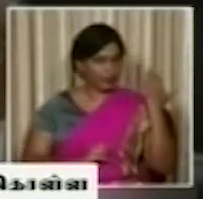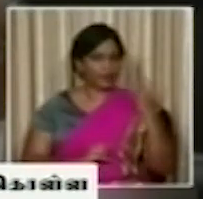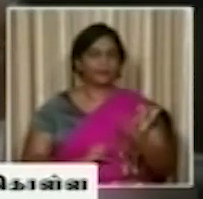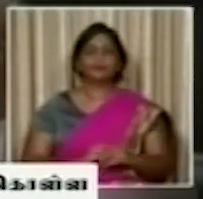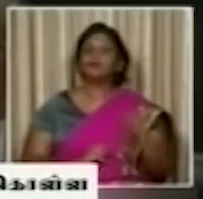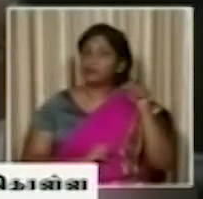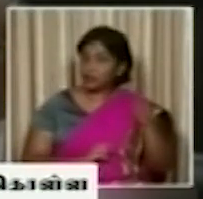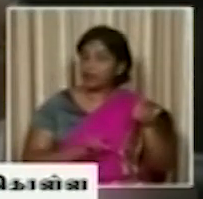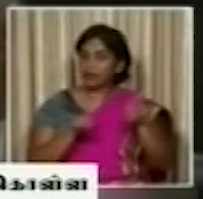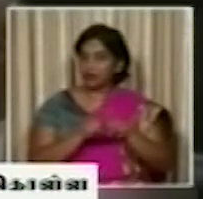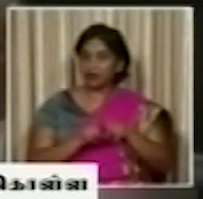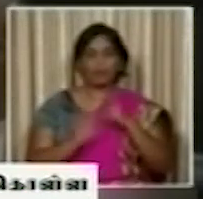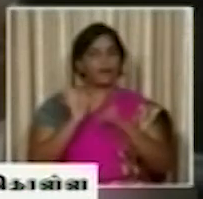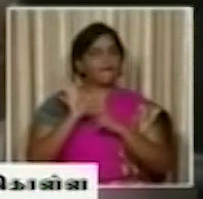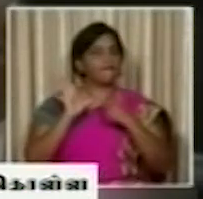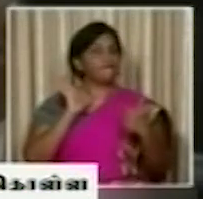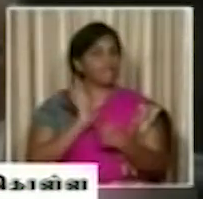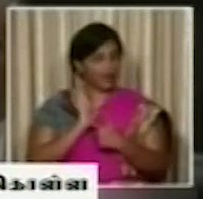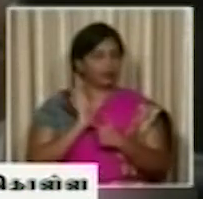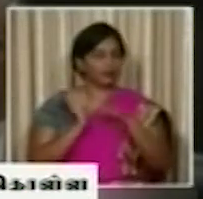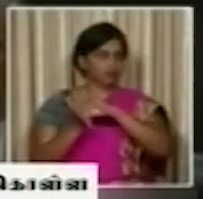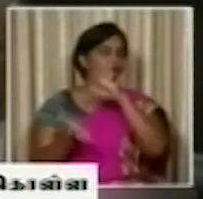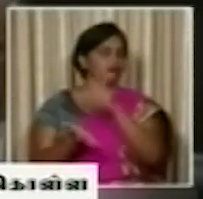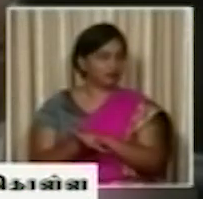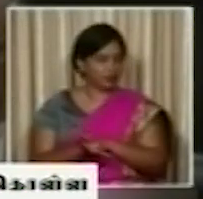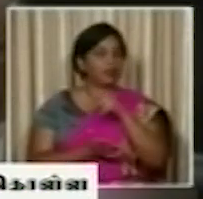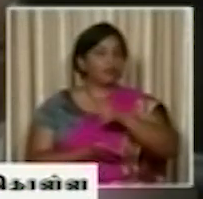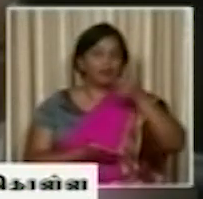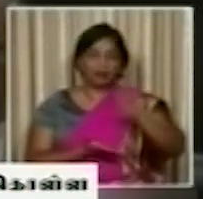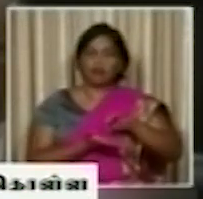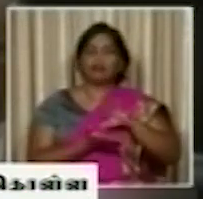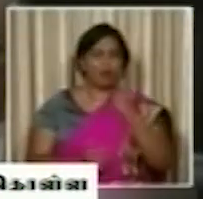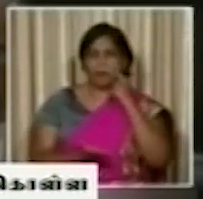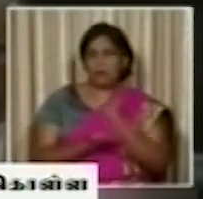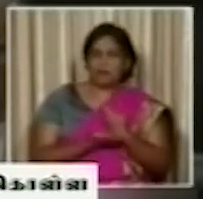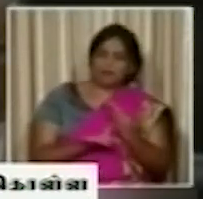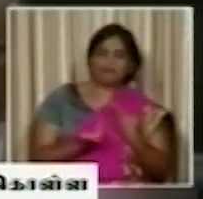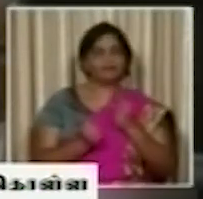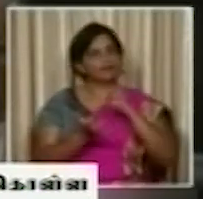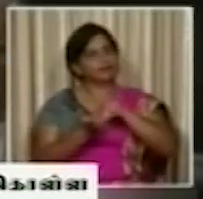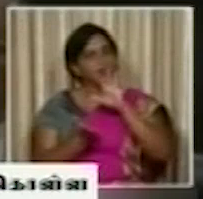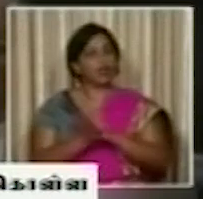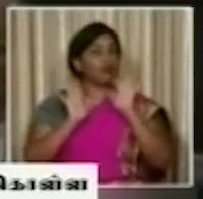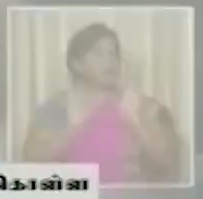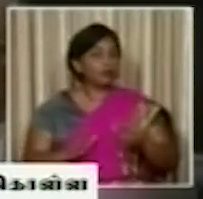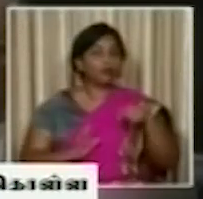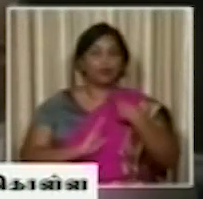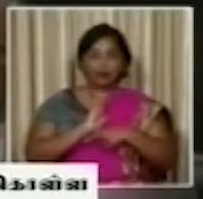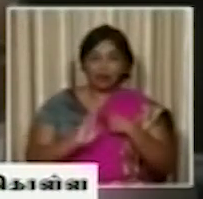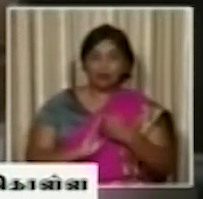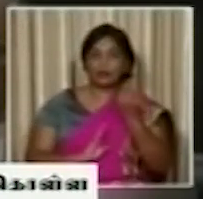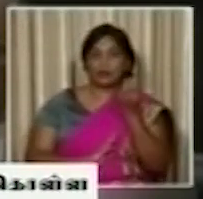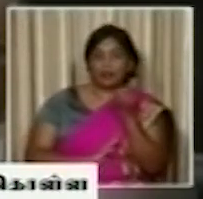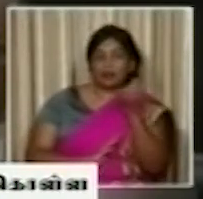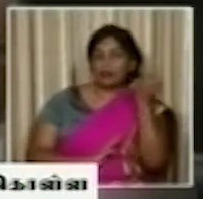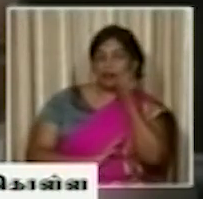கஷ்டத்துடனே எடுத்தோம். ஆனால் இந்த பொருளாதார நோயை குணப்படுத்த வேறு மாற்று வழி இல்லை. இந்த வலியை எமக்கு சிறிது காலம் அனுபவிக்க நேரிடும். இந்த பாதையில்